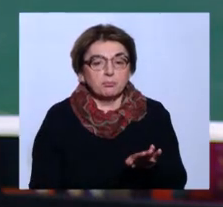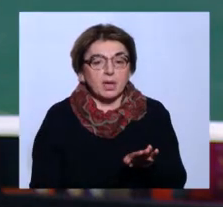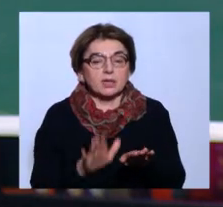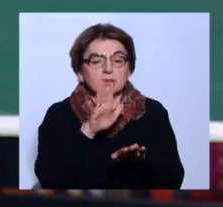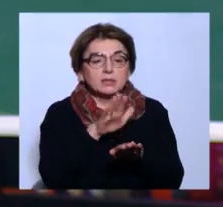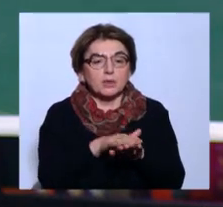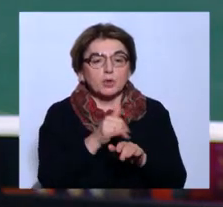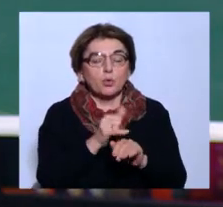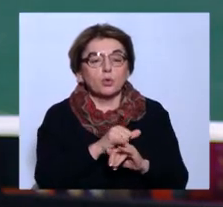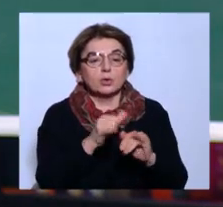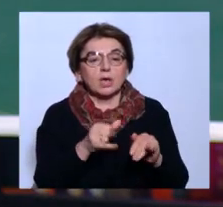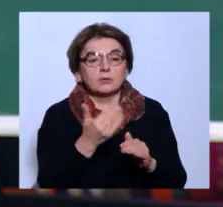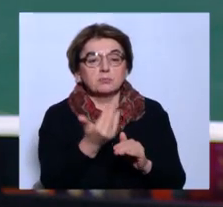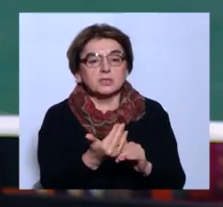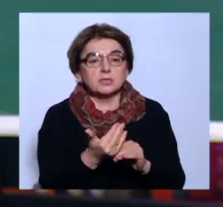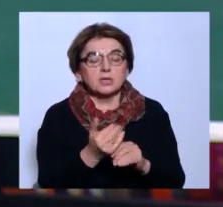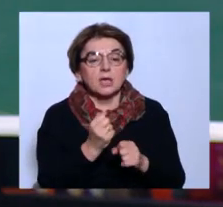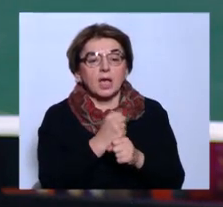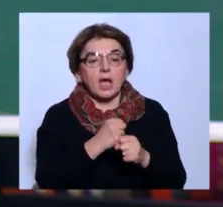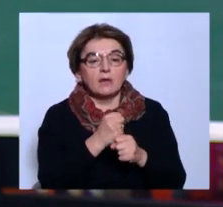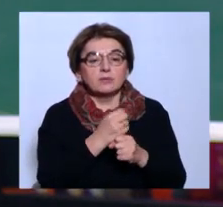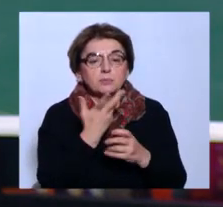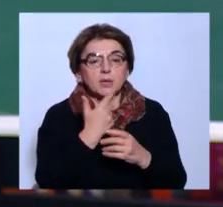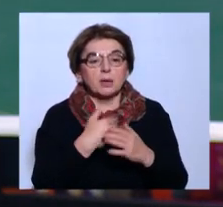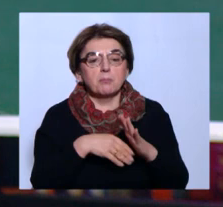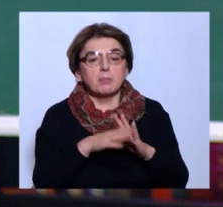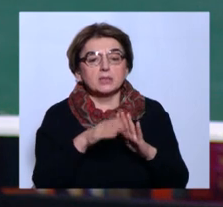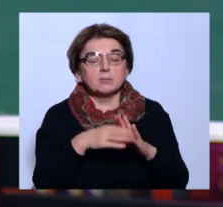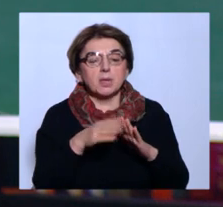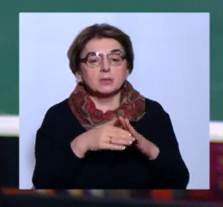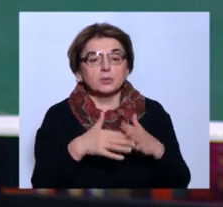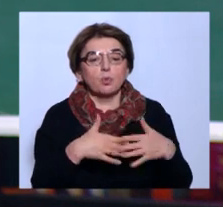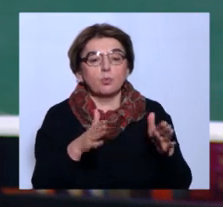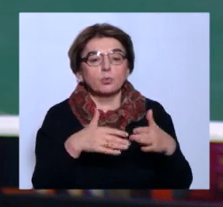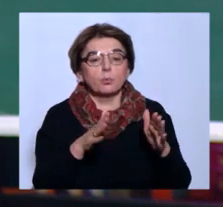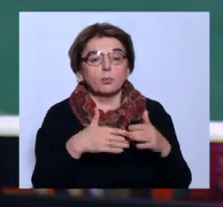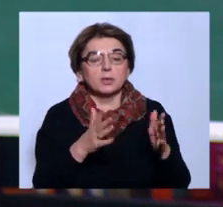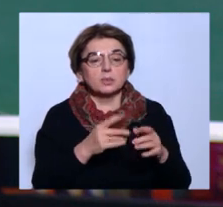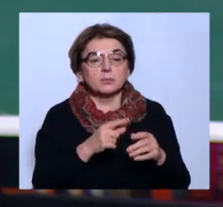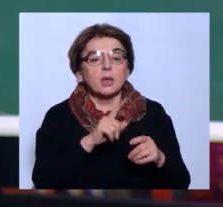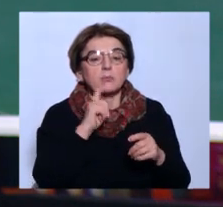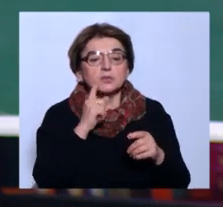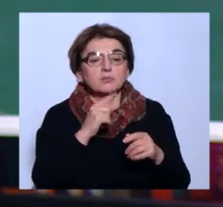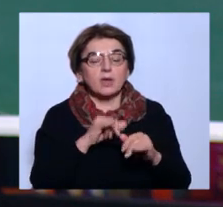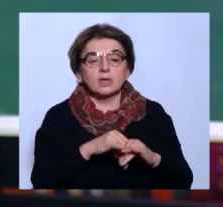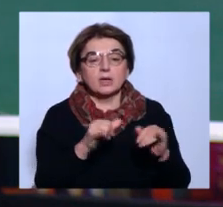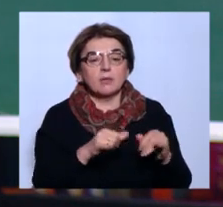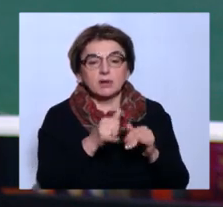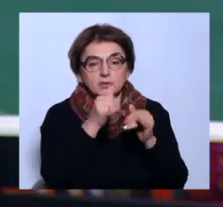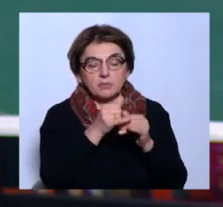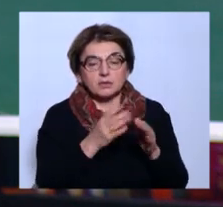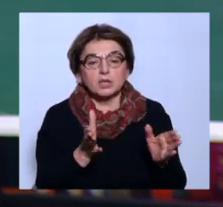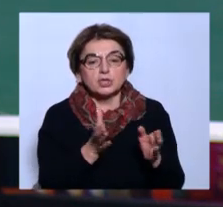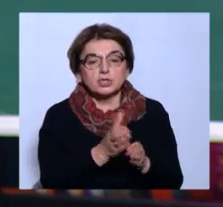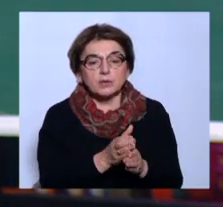როგორ განვითარდა, ანუ ყავისფერი ფერი უფრო მეტი გახდება, იმიტომ რომ მწვანე ვეღარ გამრავლდება და ასე შემდეგ. აი